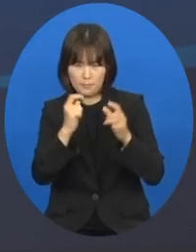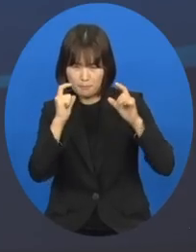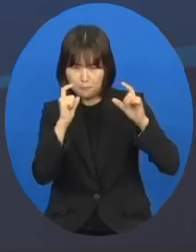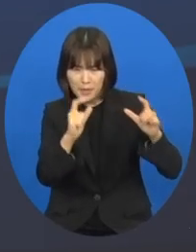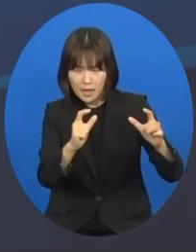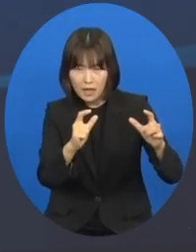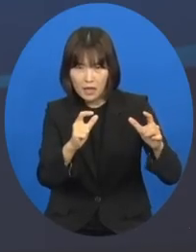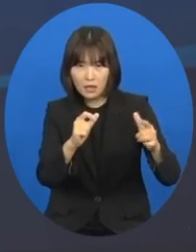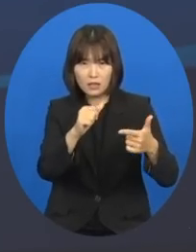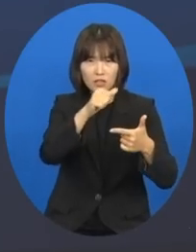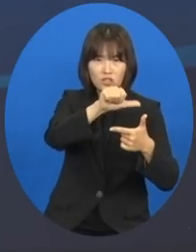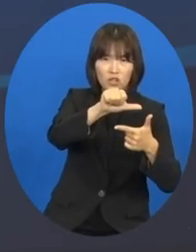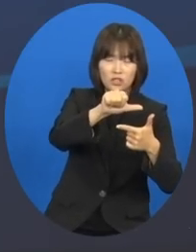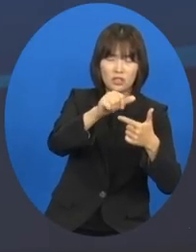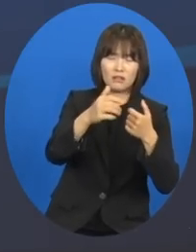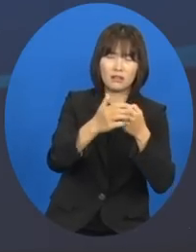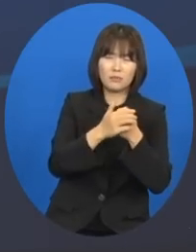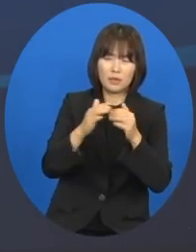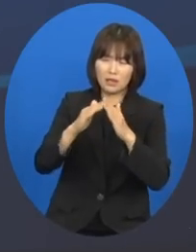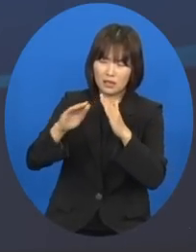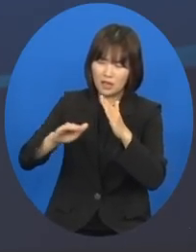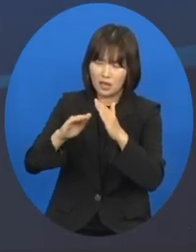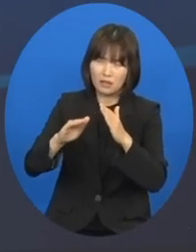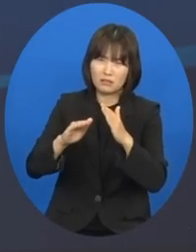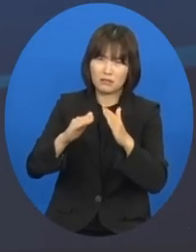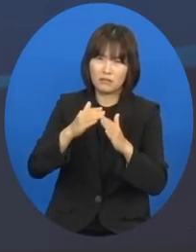첫째 때문에이 가정이 또 불행해요